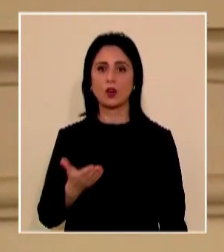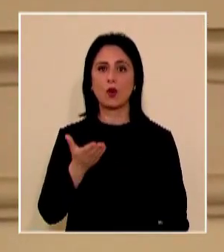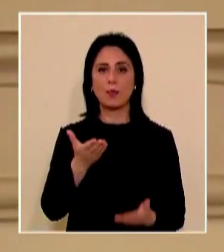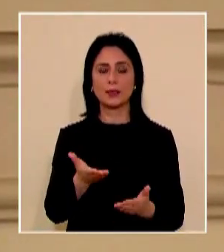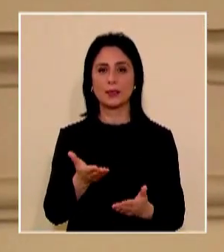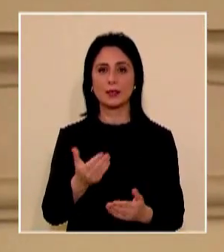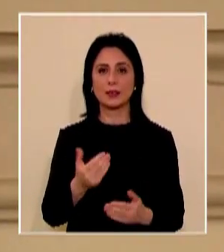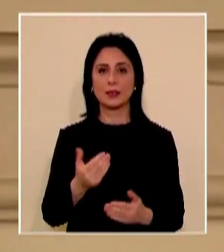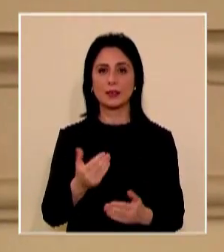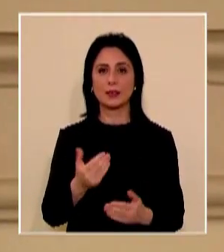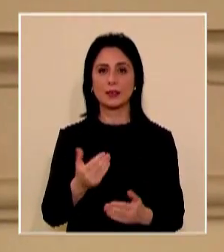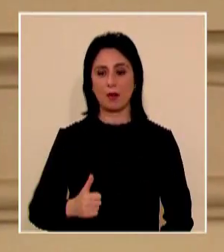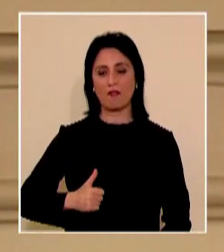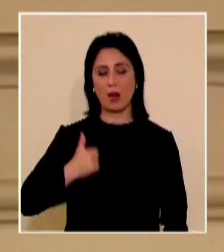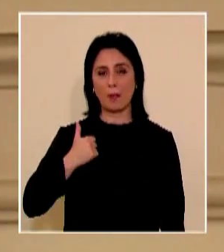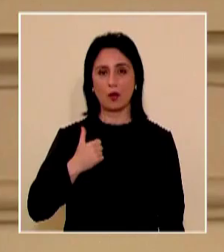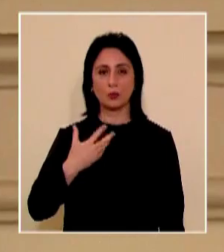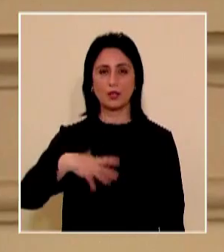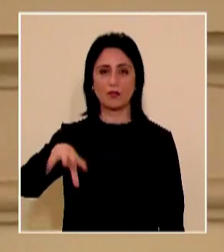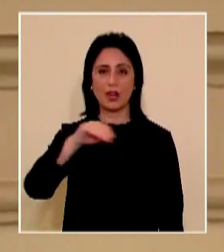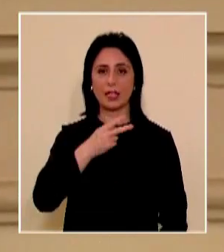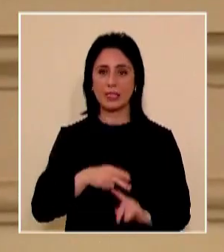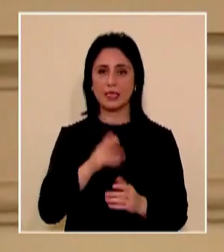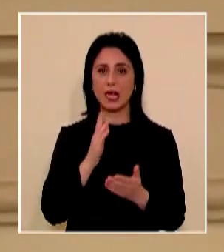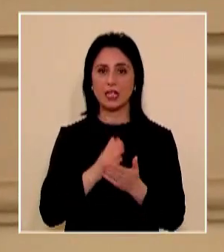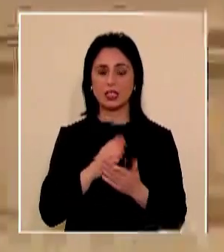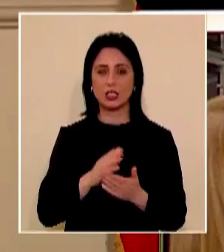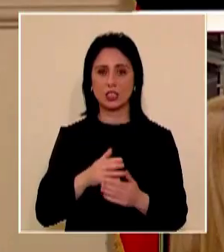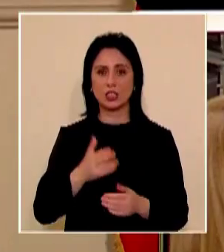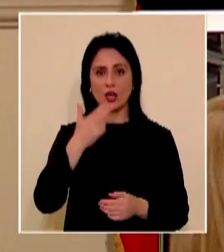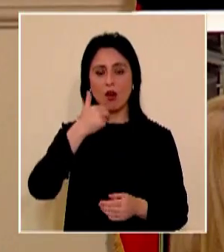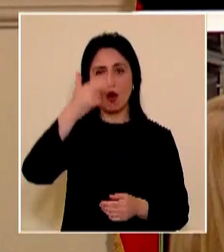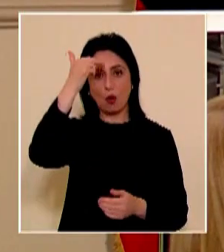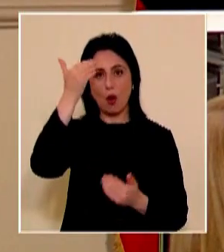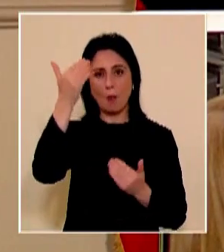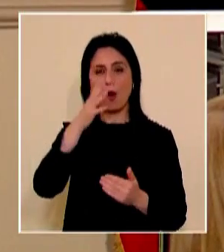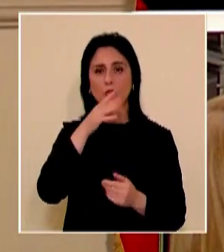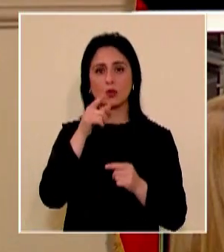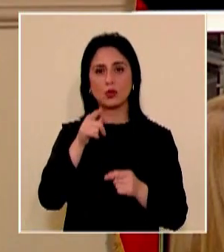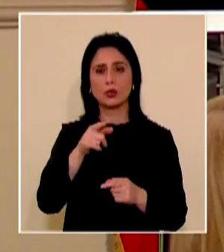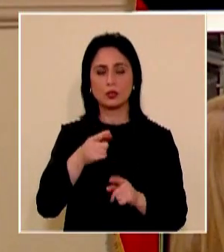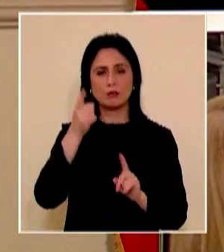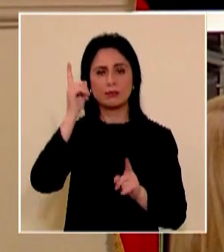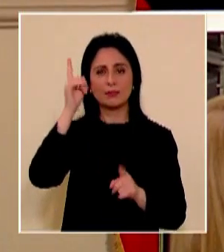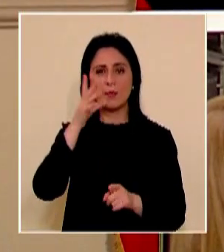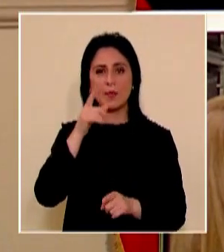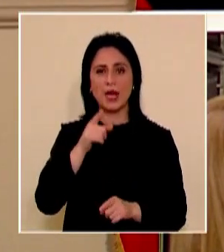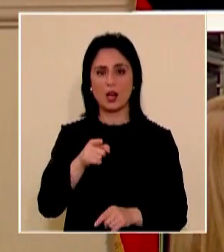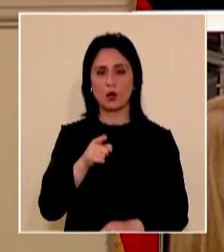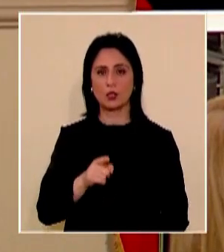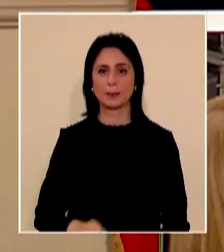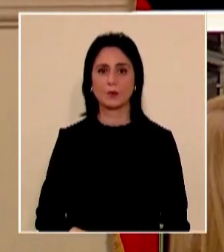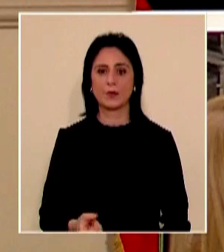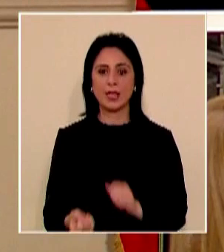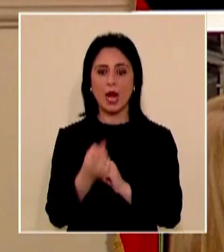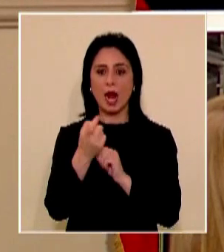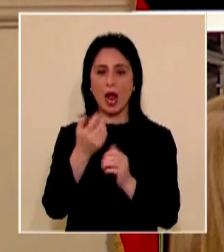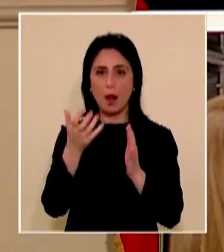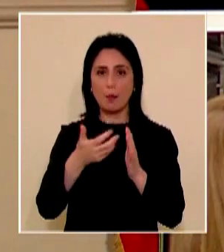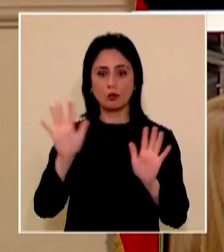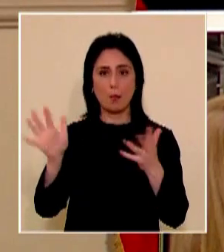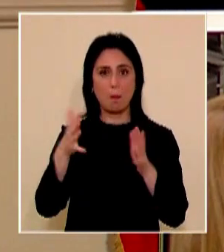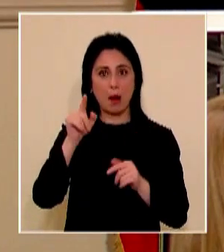obecność rzymską, to Papa Tumi. Natomiast przede wszystkim w Kutaisi rzeczywiście niebywałe